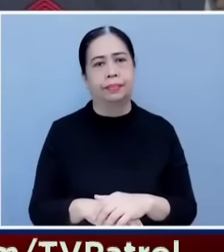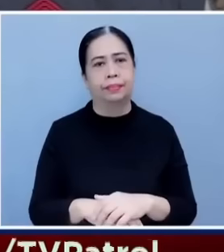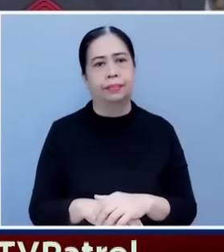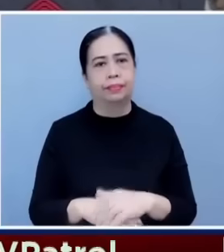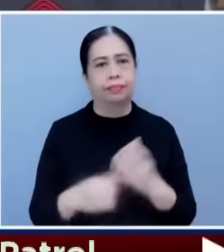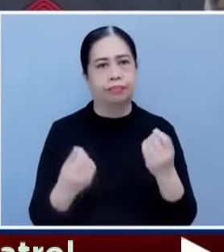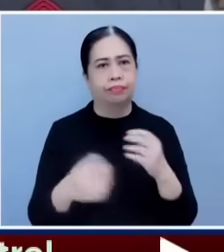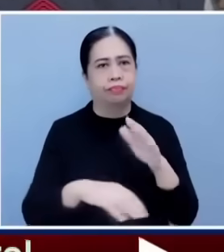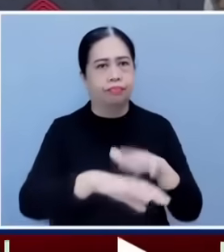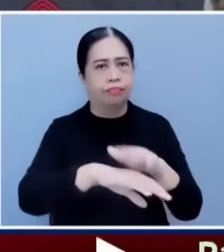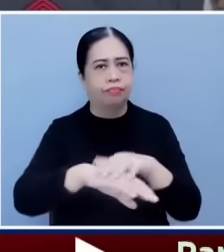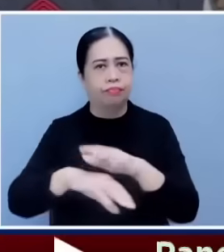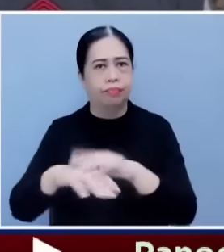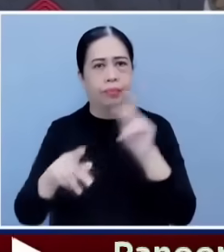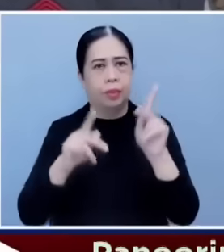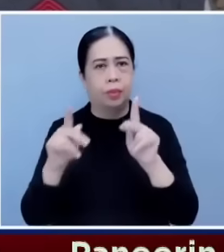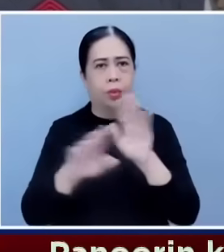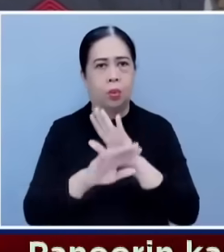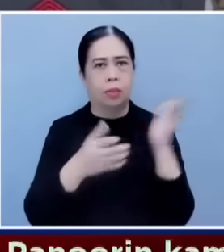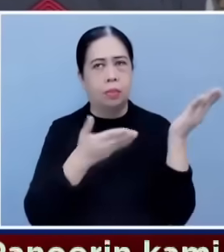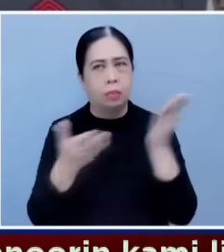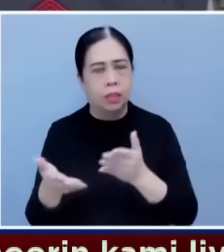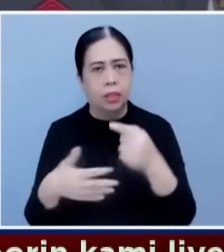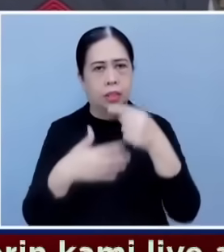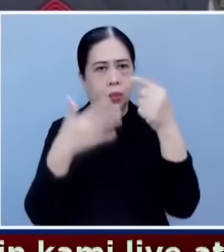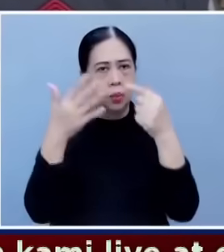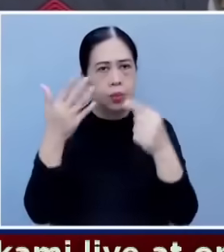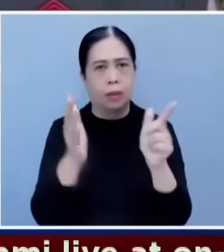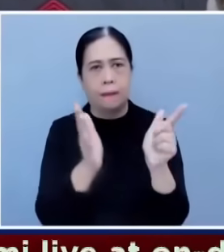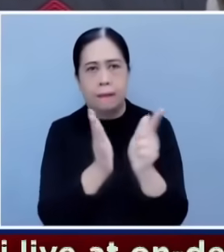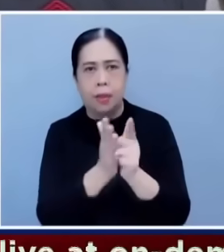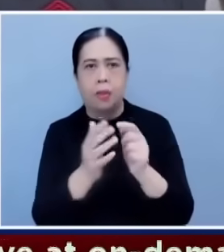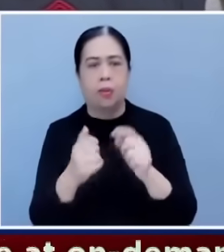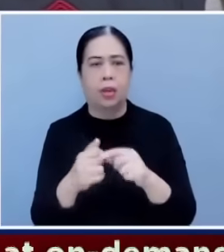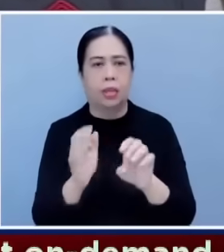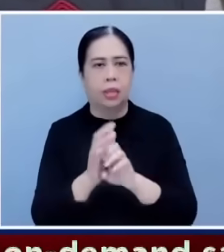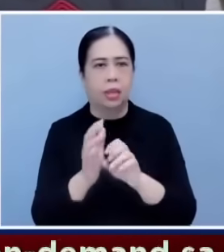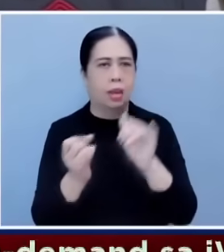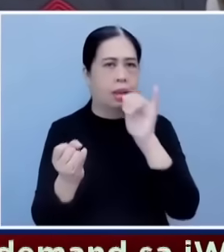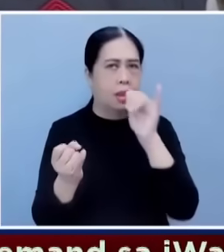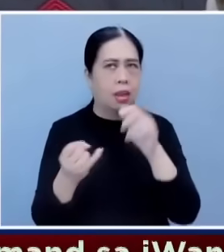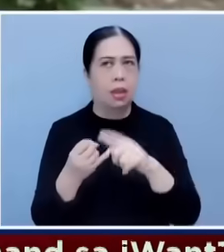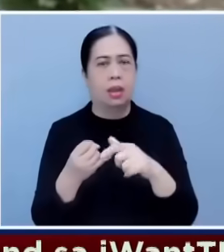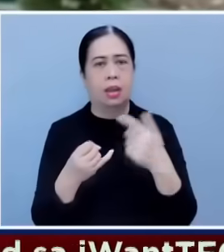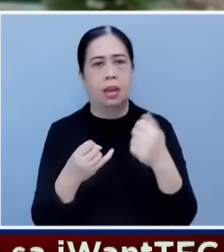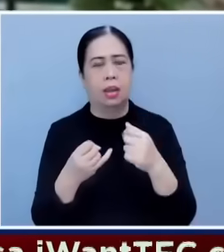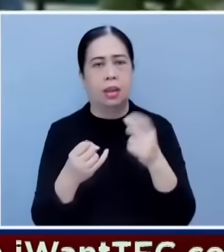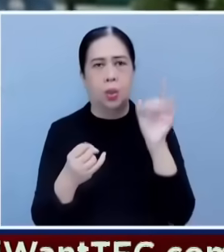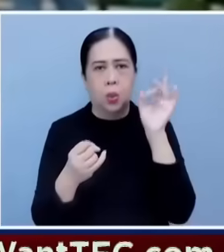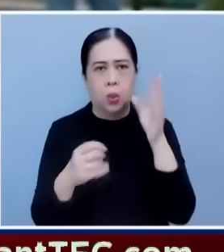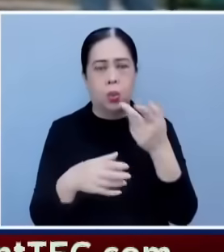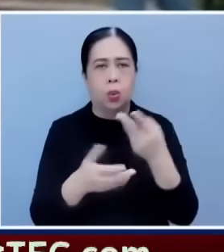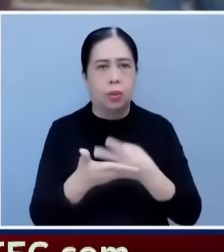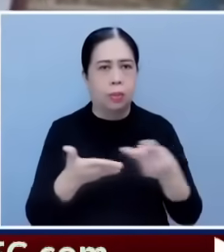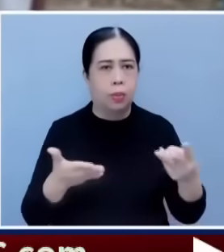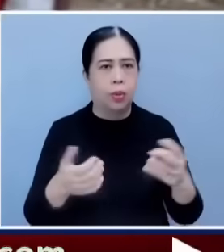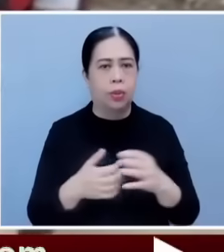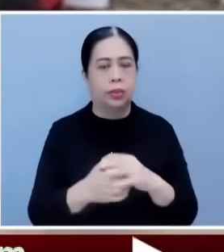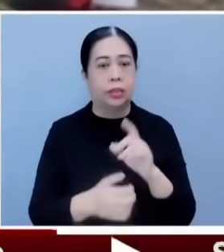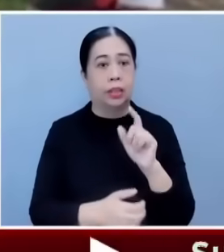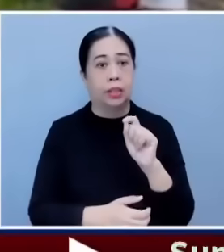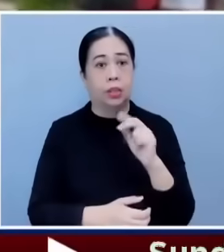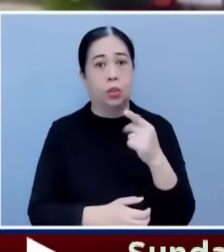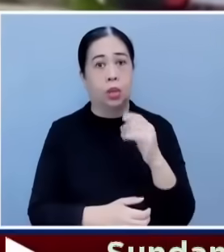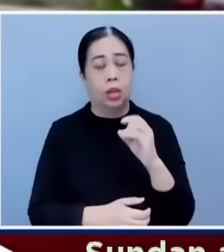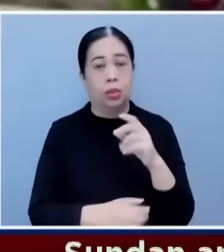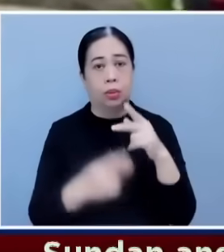notice sa public na huwag sila magdala ng mga pinagbabawal katulad ng mga alak, mga deadly weapons. Sa Tugatog Public